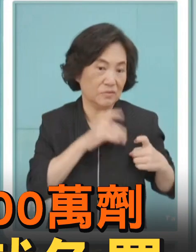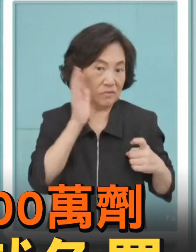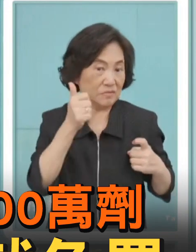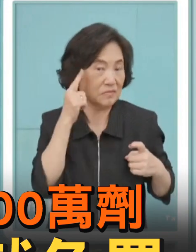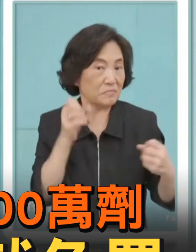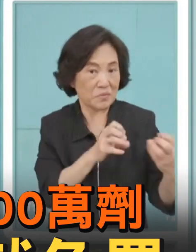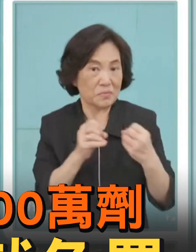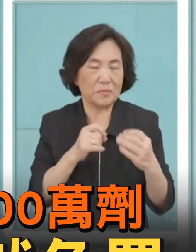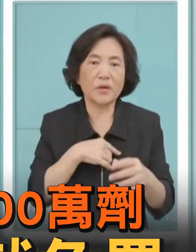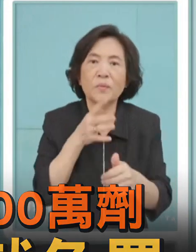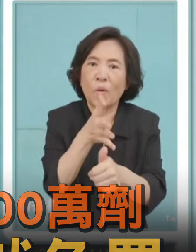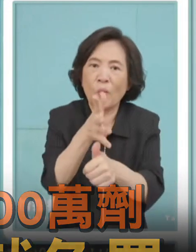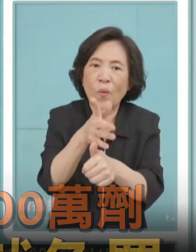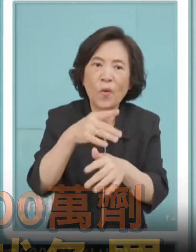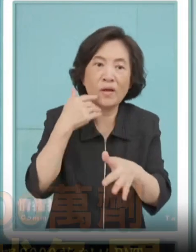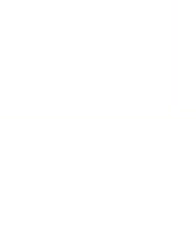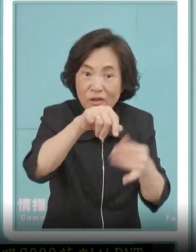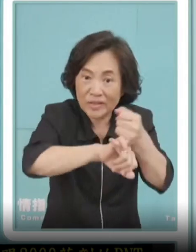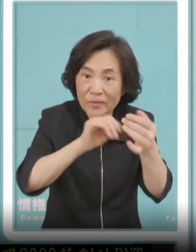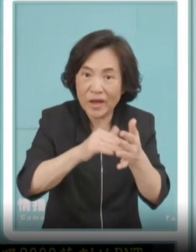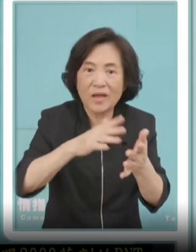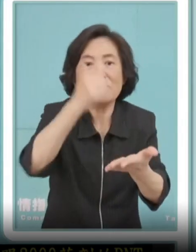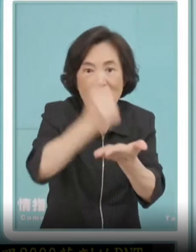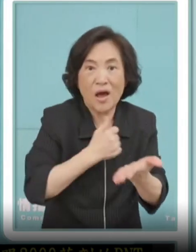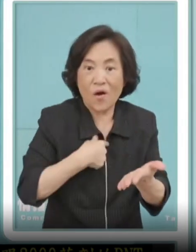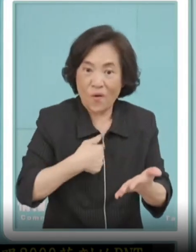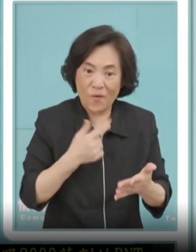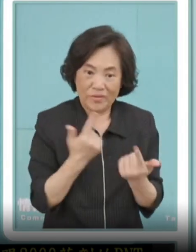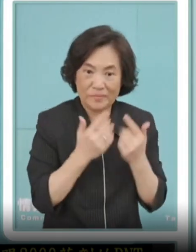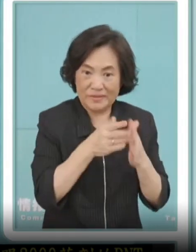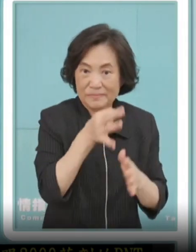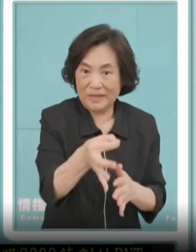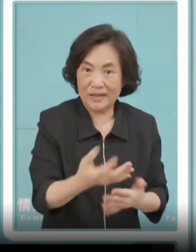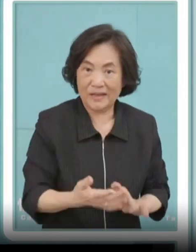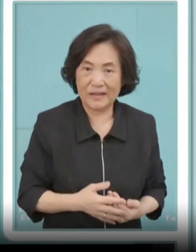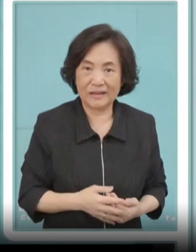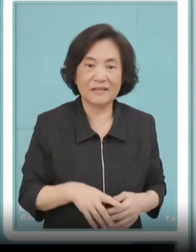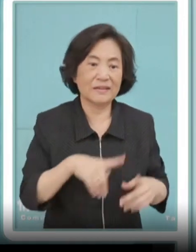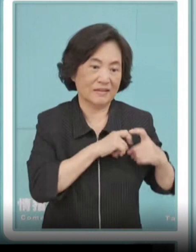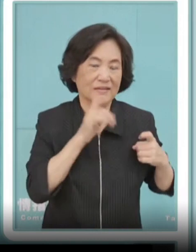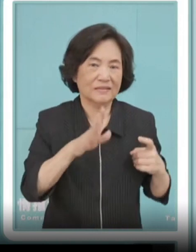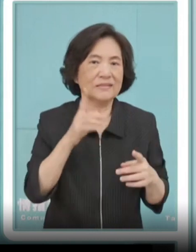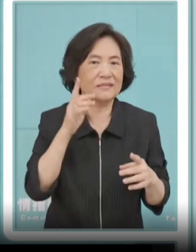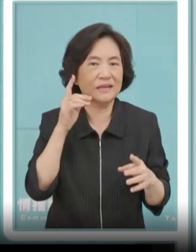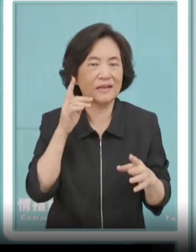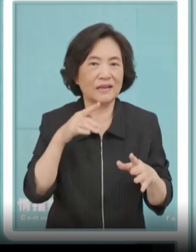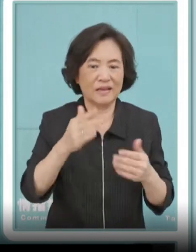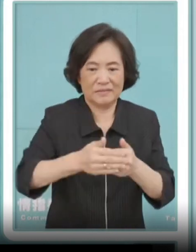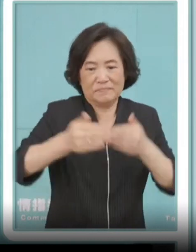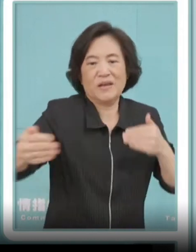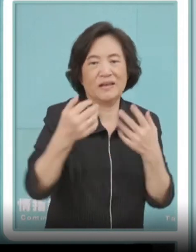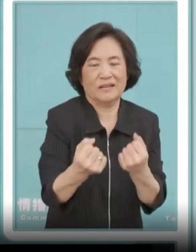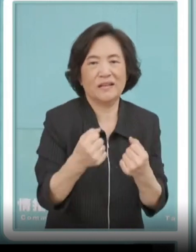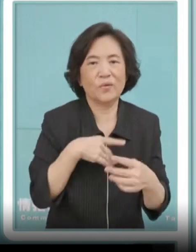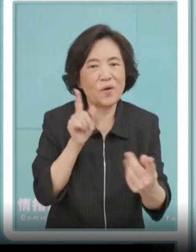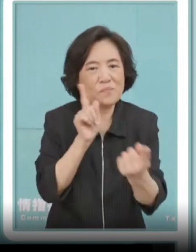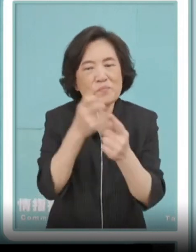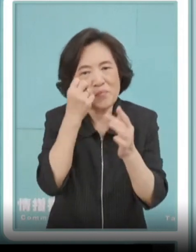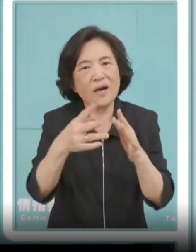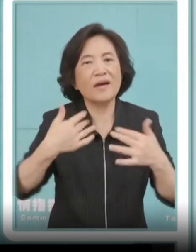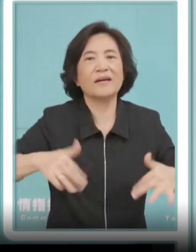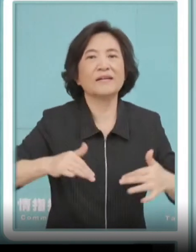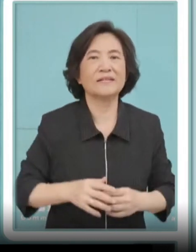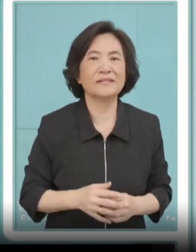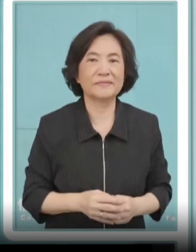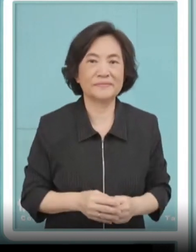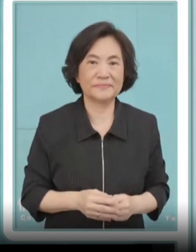有考虑要争取这些疫苗给台北市民？ 郭董现在还在隔离检疫的，所以还没有机会去拜访他跟他讲话。这第一点，